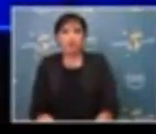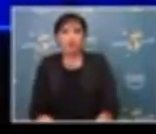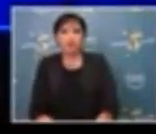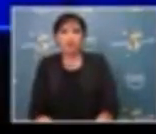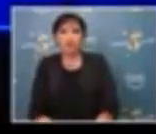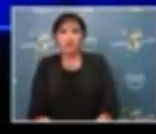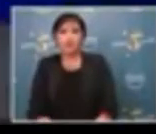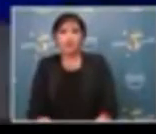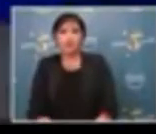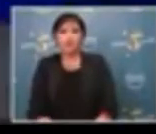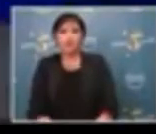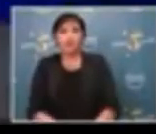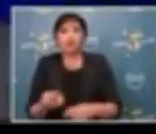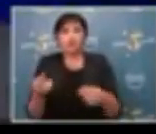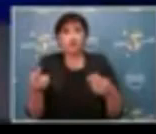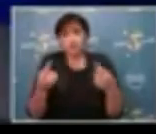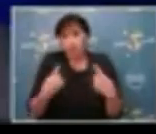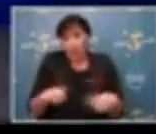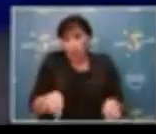Noi